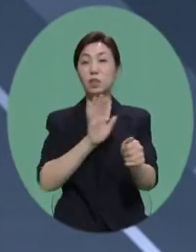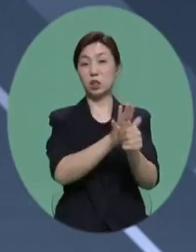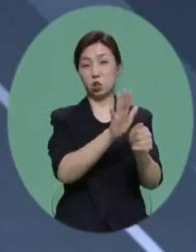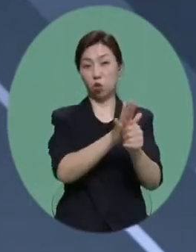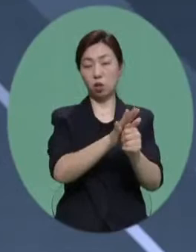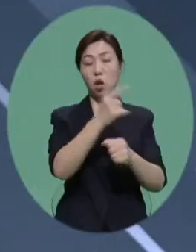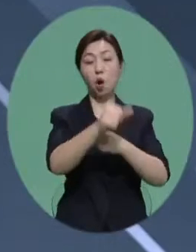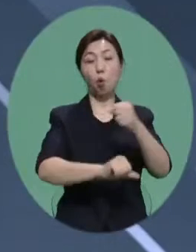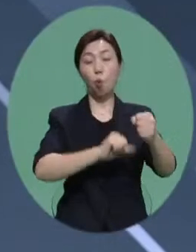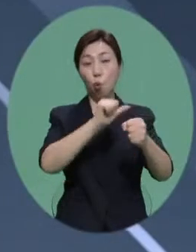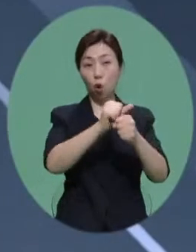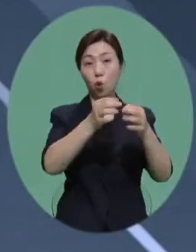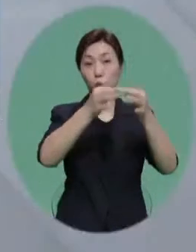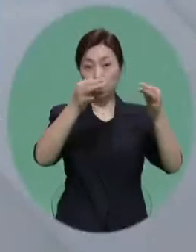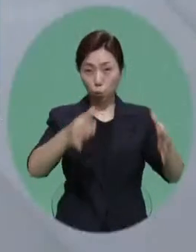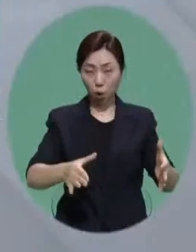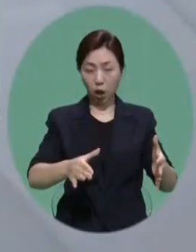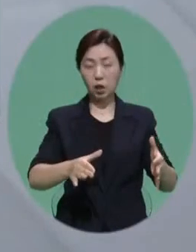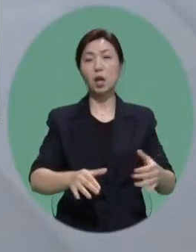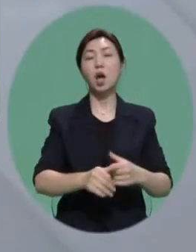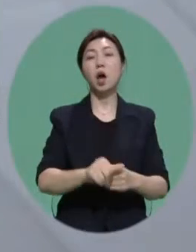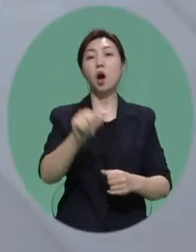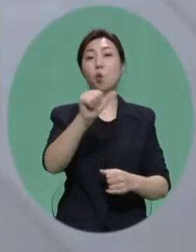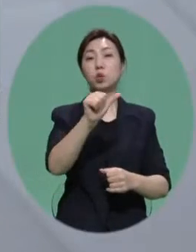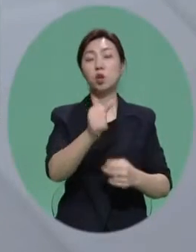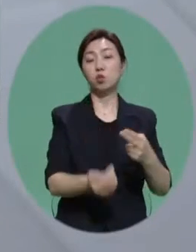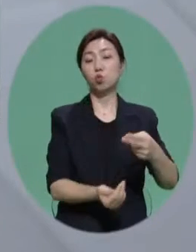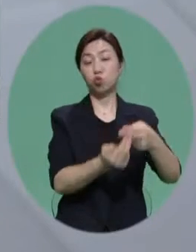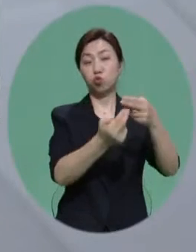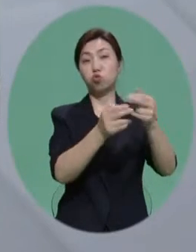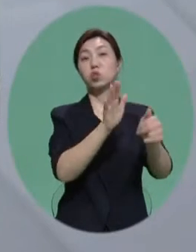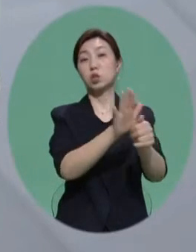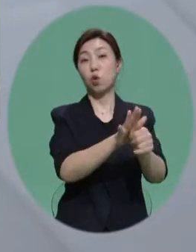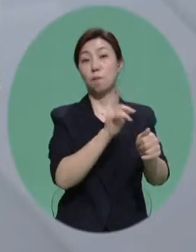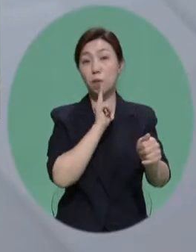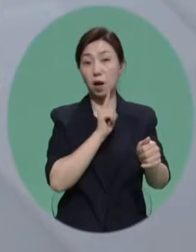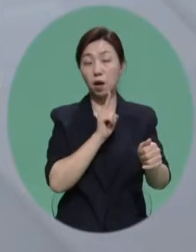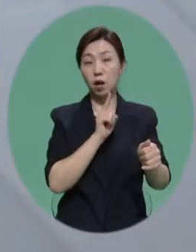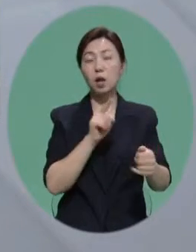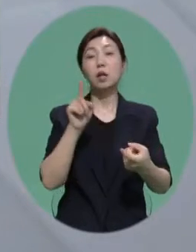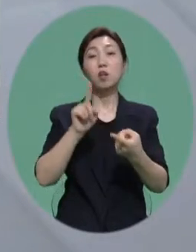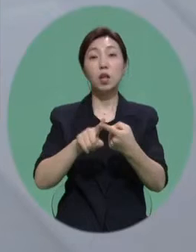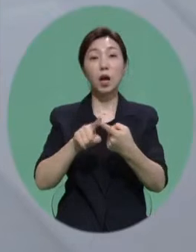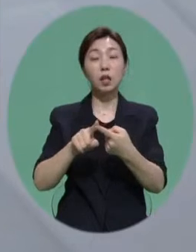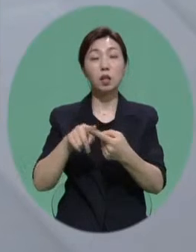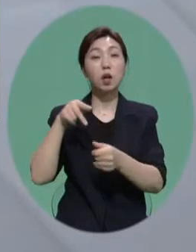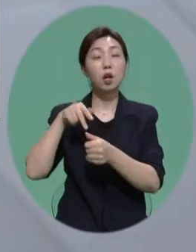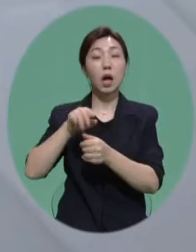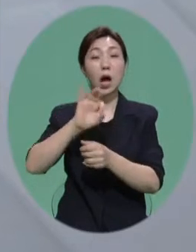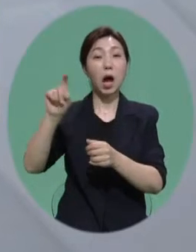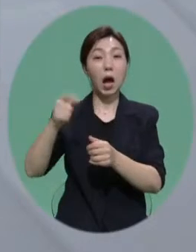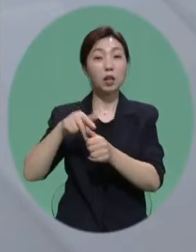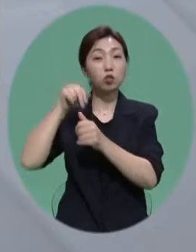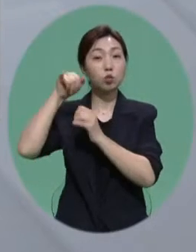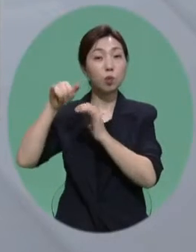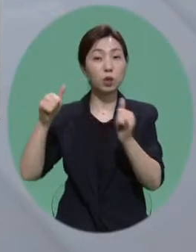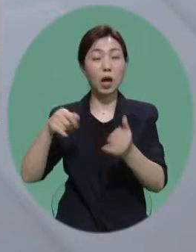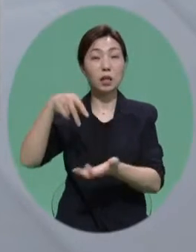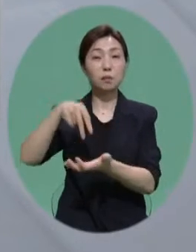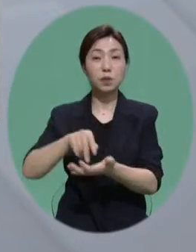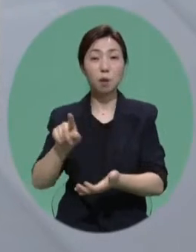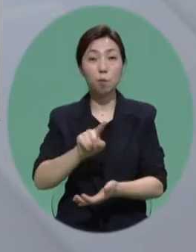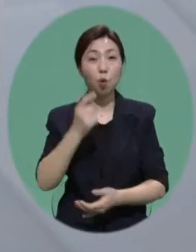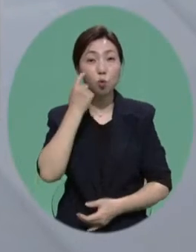만에 이런 정책을 절개 놨는데 부분이 오긴 어떠십니까 쓰는 그게 지금 현재 재정